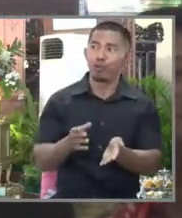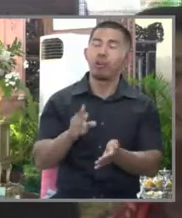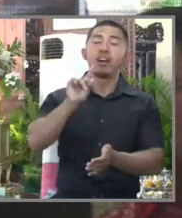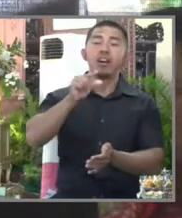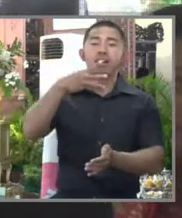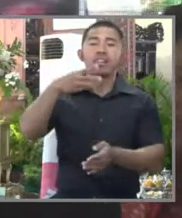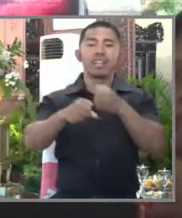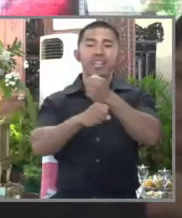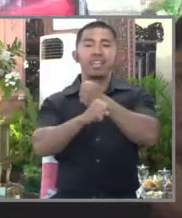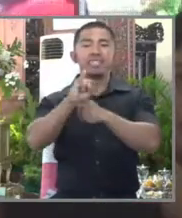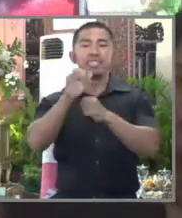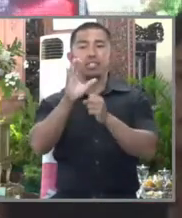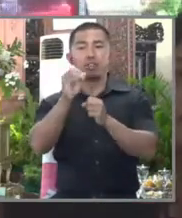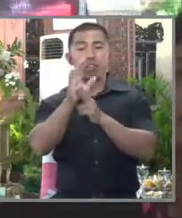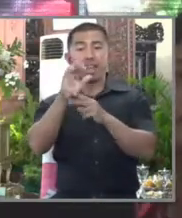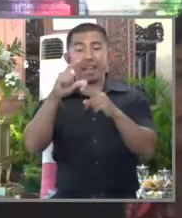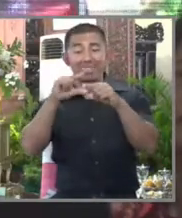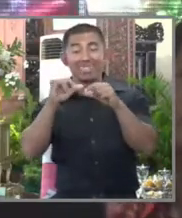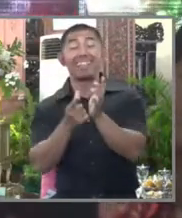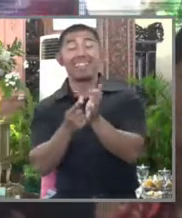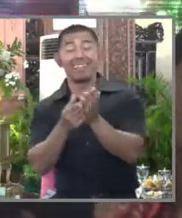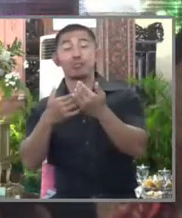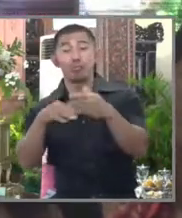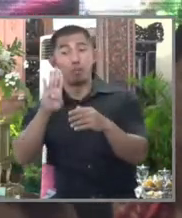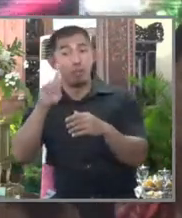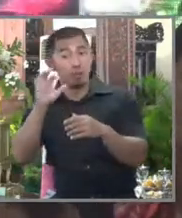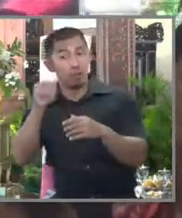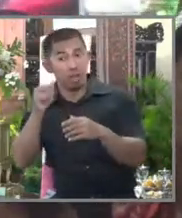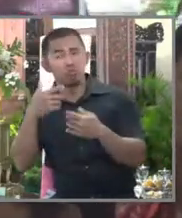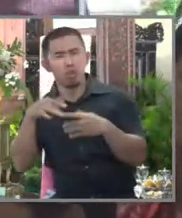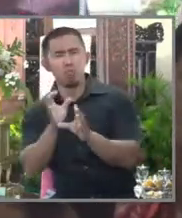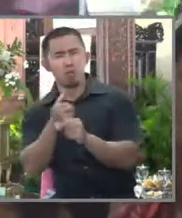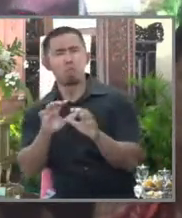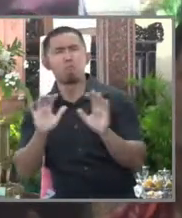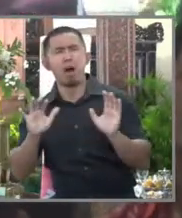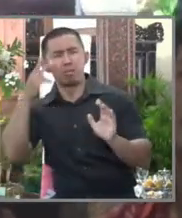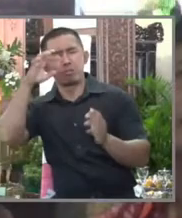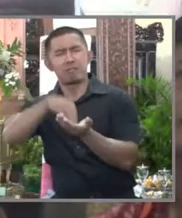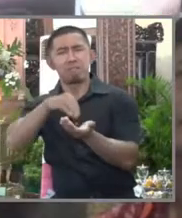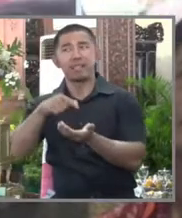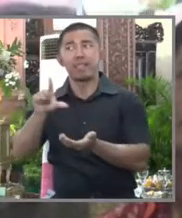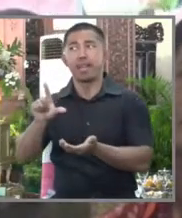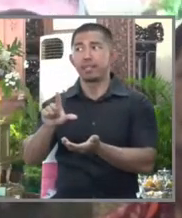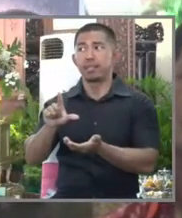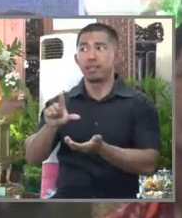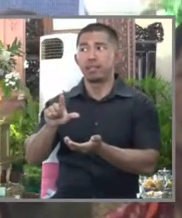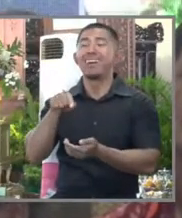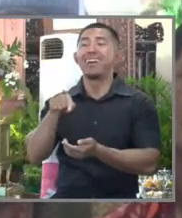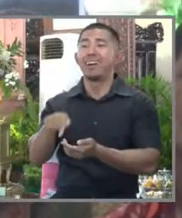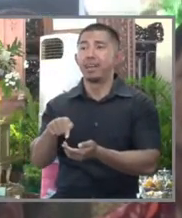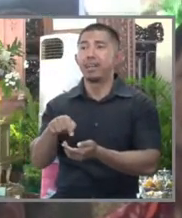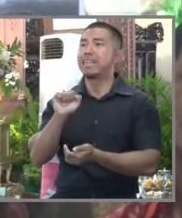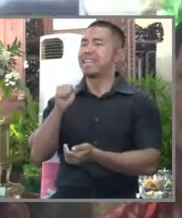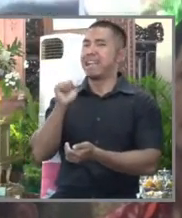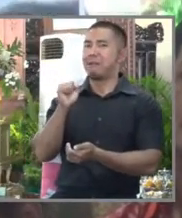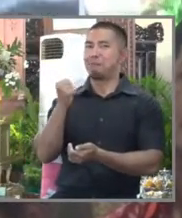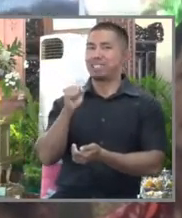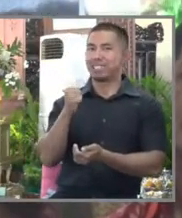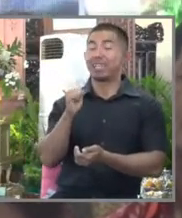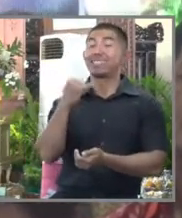Regionalisasi tadi, terima kasih. Blora berbuat banyak untuk daerah lain. Maka enggak bisa